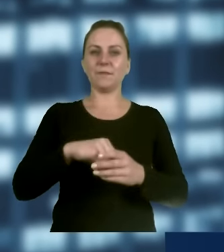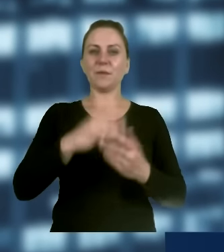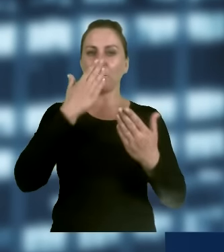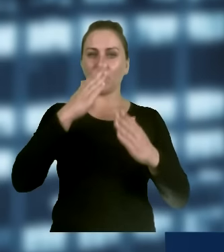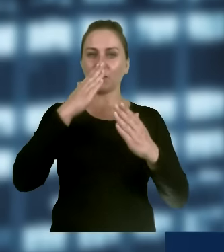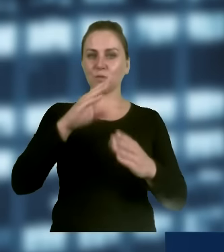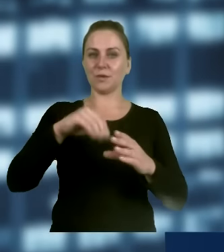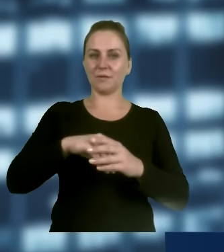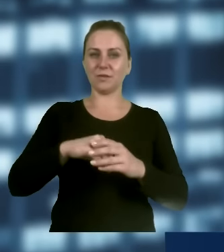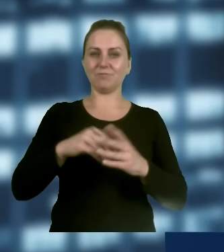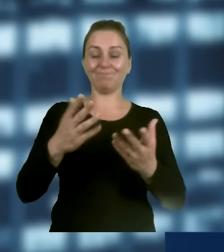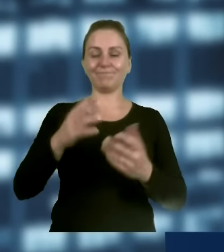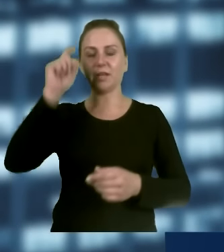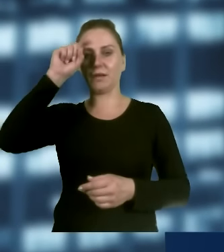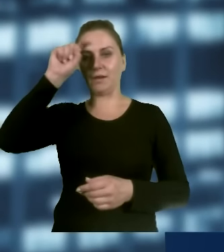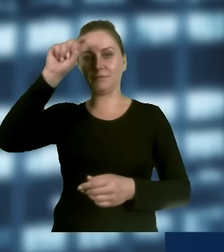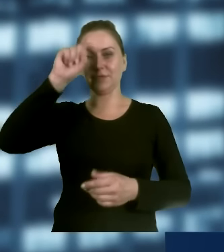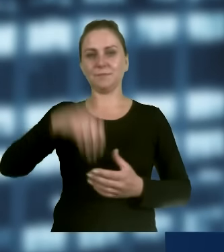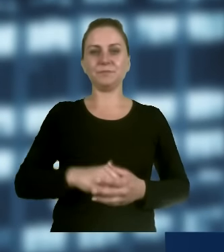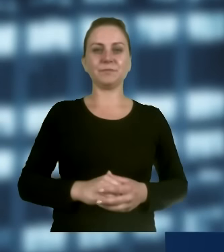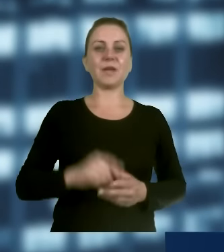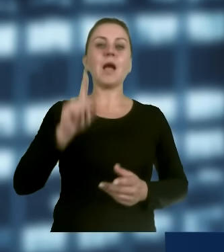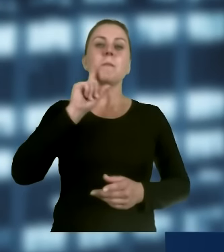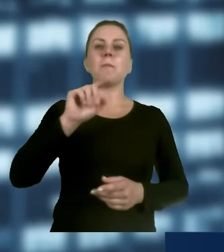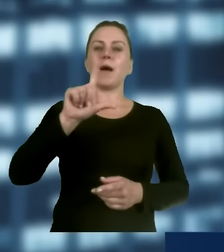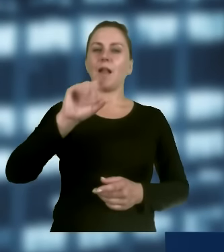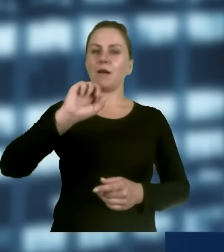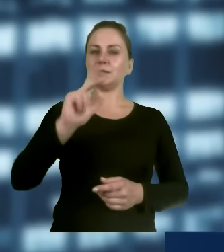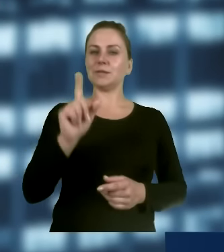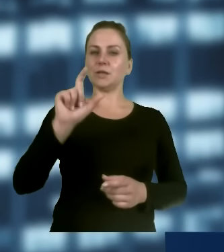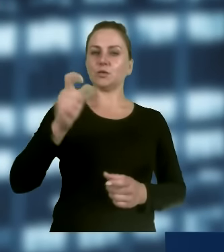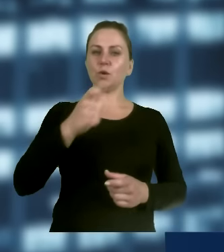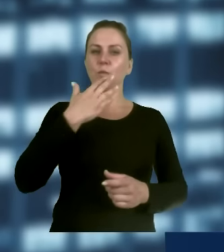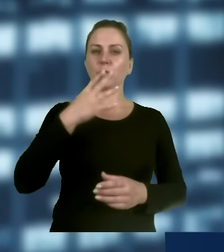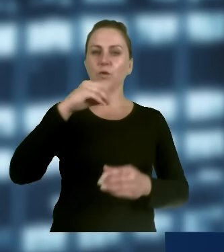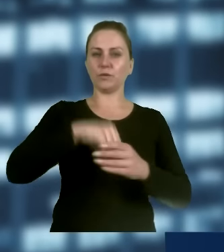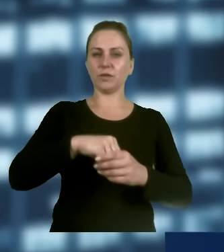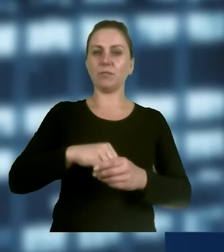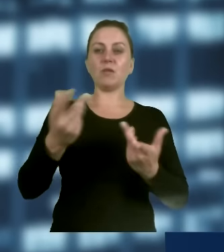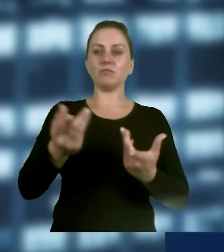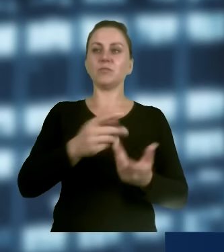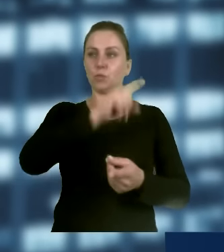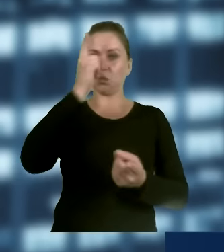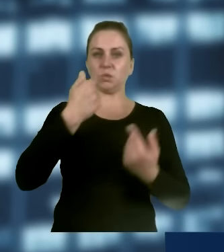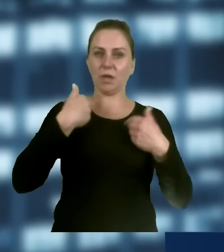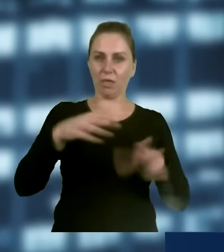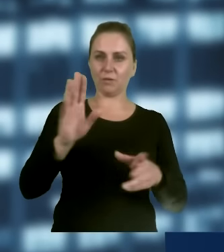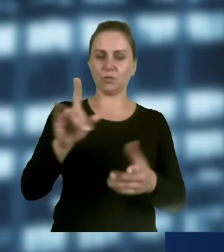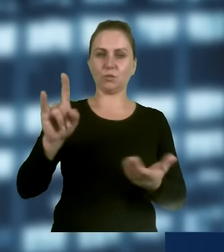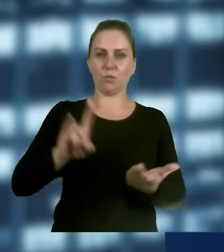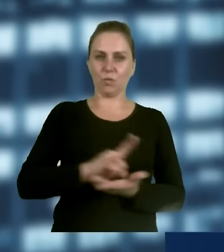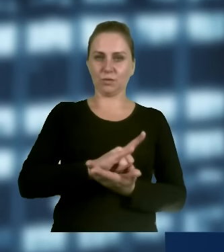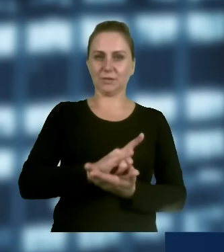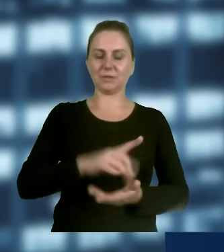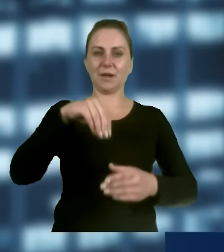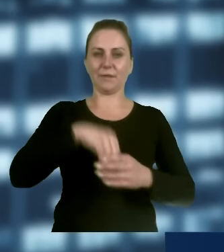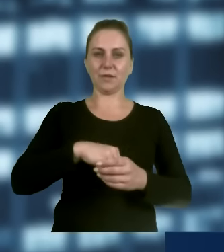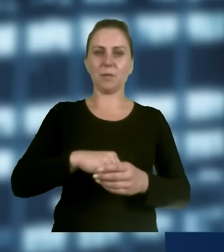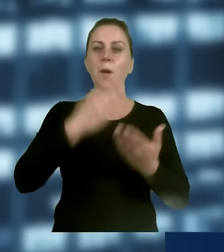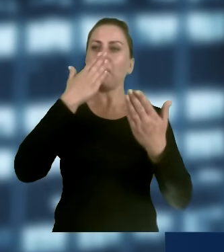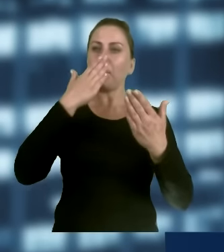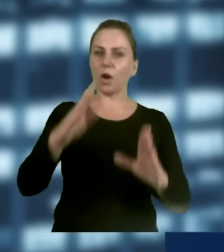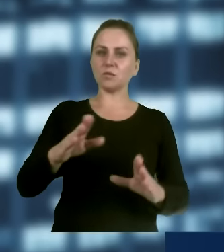wiele wskazuje na to, że niemieckiego. To, co pan Lasek mówi, jasno wskazuje na to, że państwo nie chcą tego lotniska, prostują mity, pokazują swoje kompleksy.